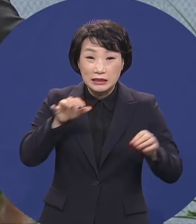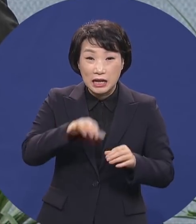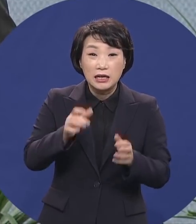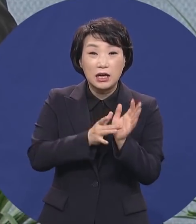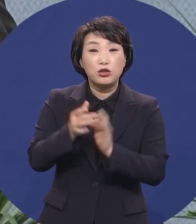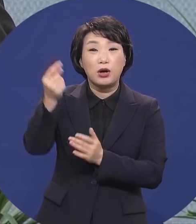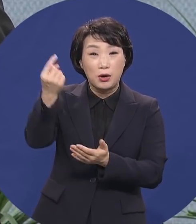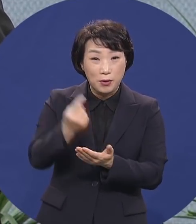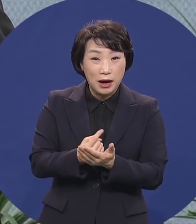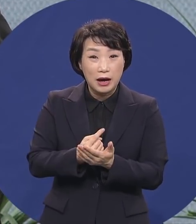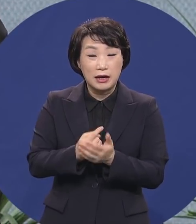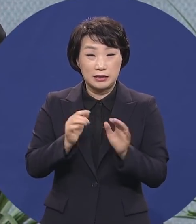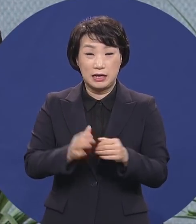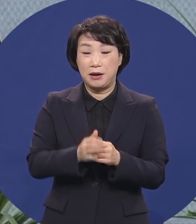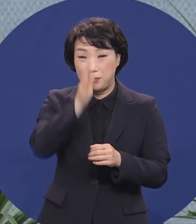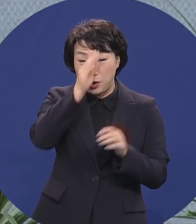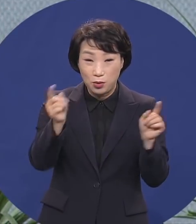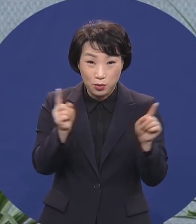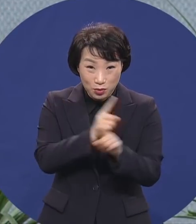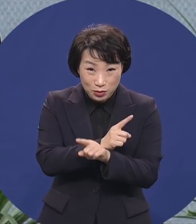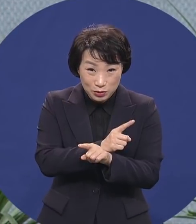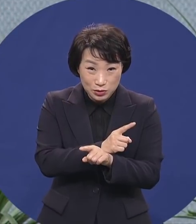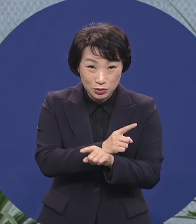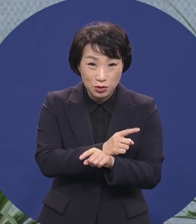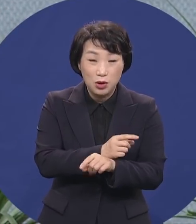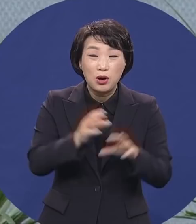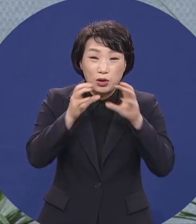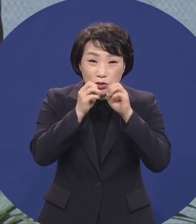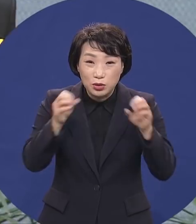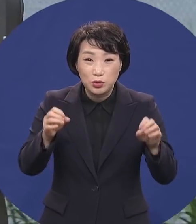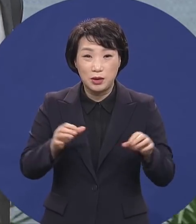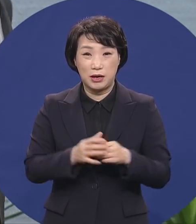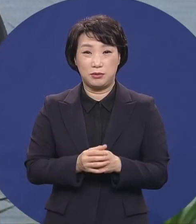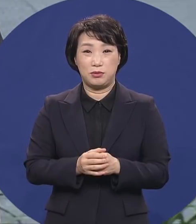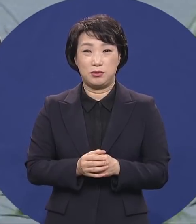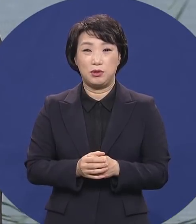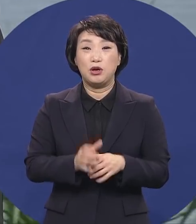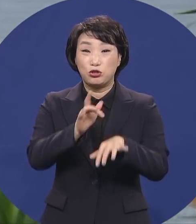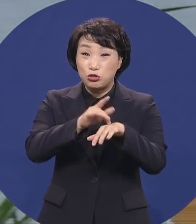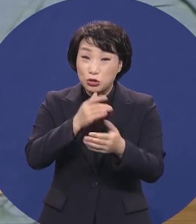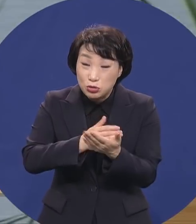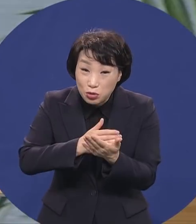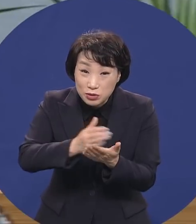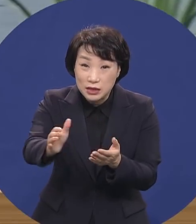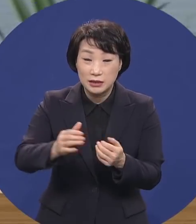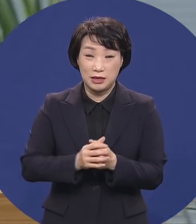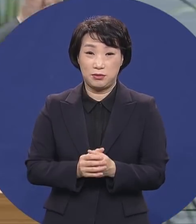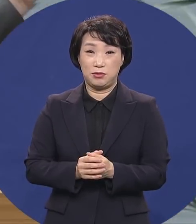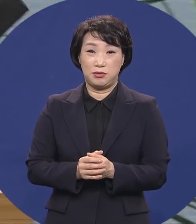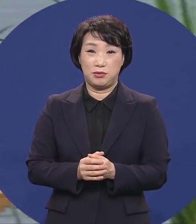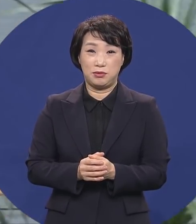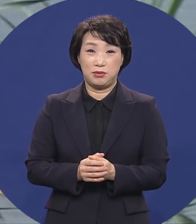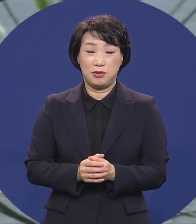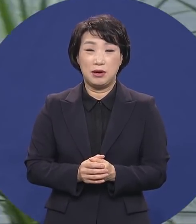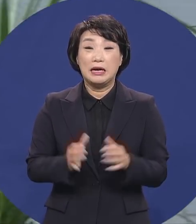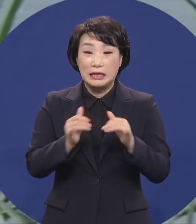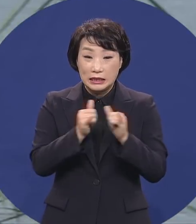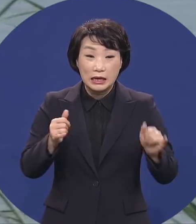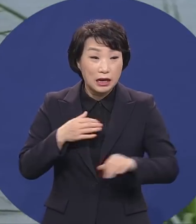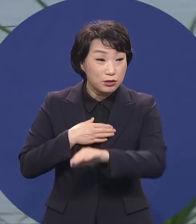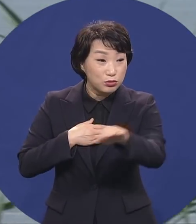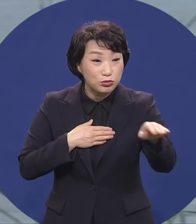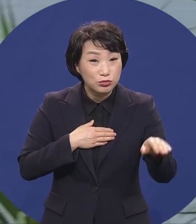오셔서 병 고치고 전도하시고 귀신 쫓아내고